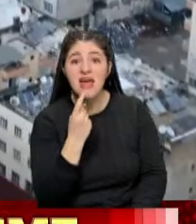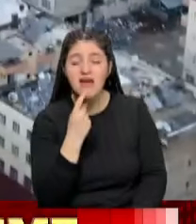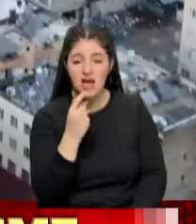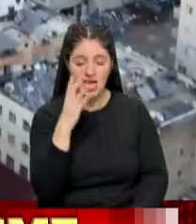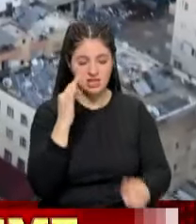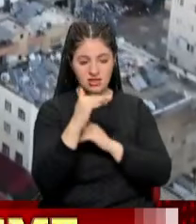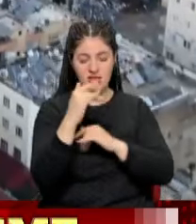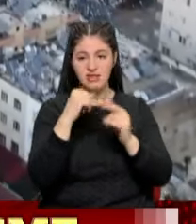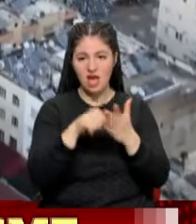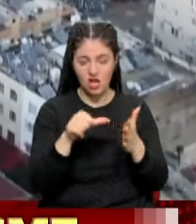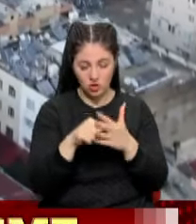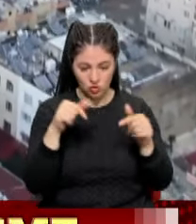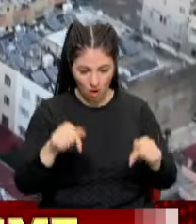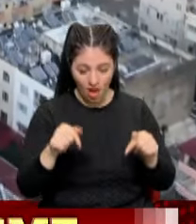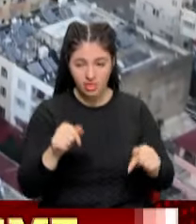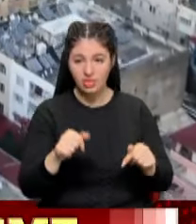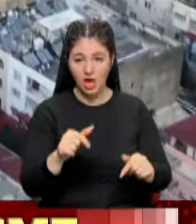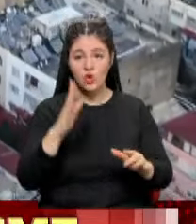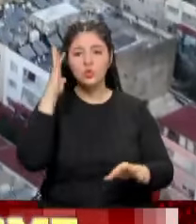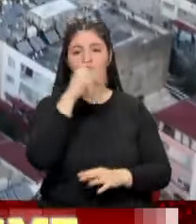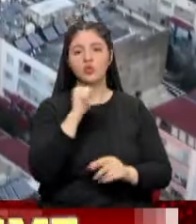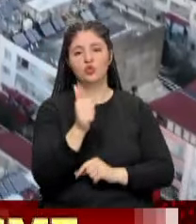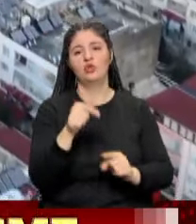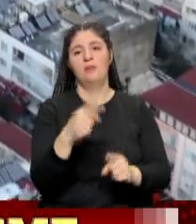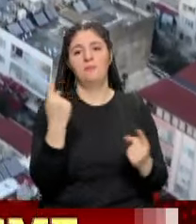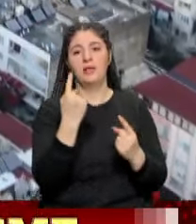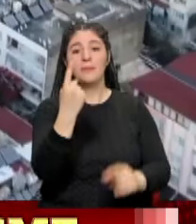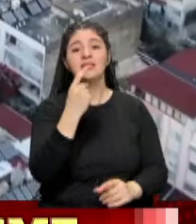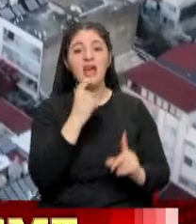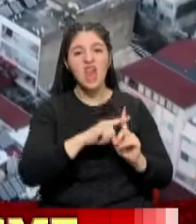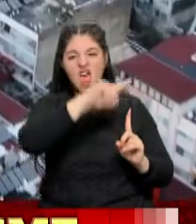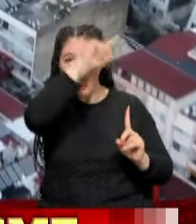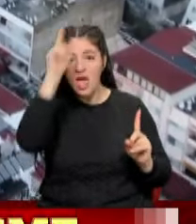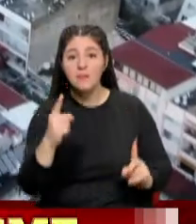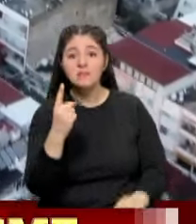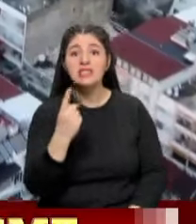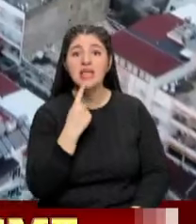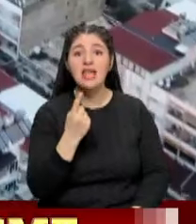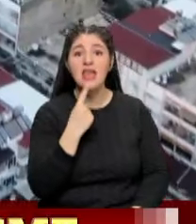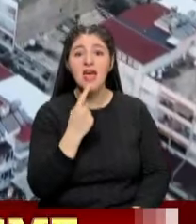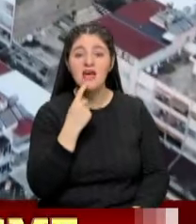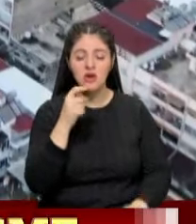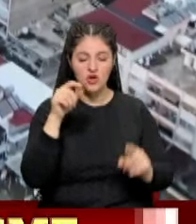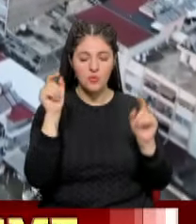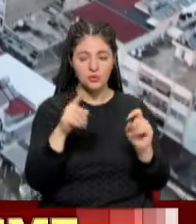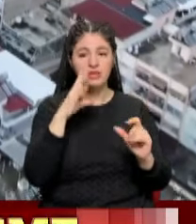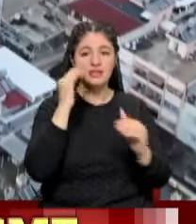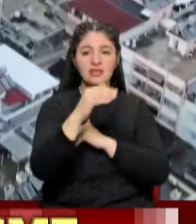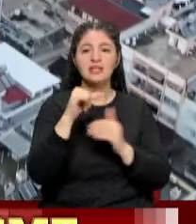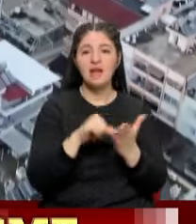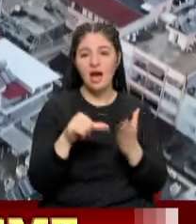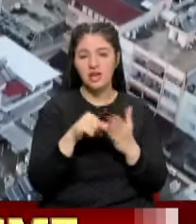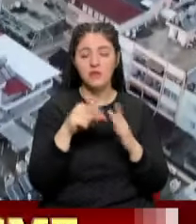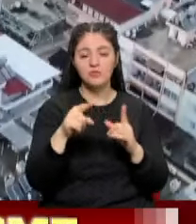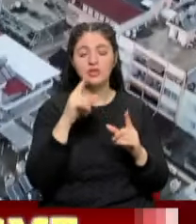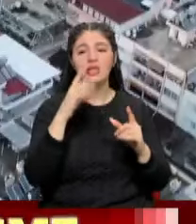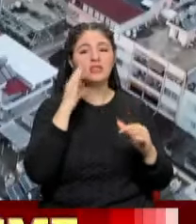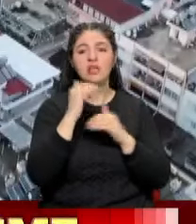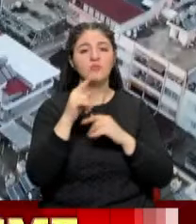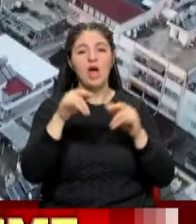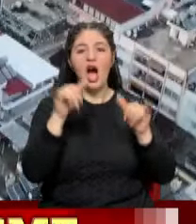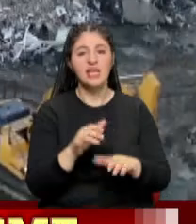tarihinin şu anda utanç günlerinden bir tanesi. Bir yıl geçti. Bu insanlık tarihi ve bu insanlarımız bunu